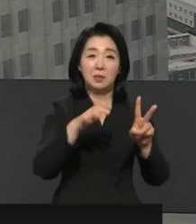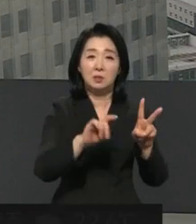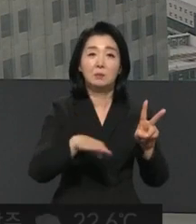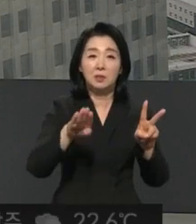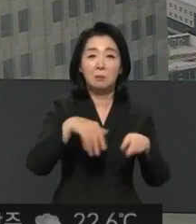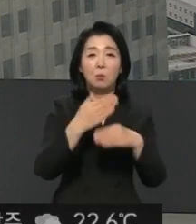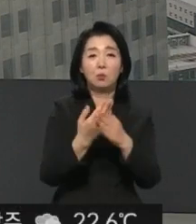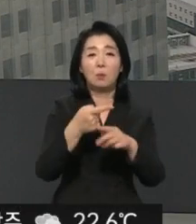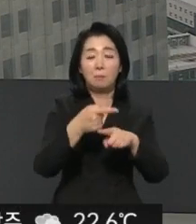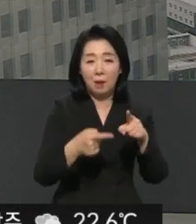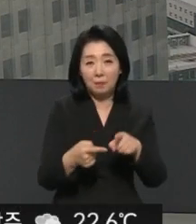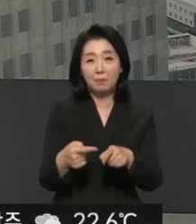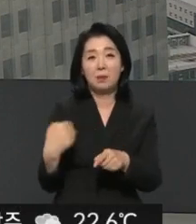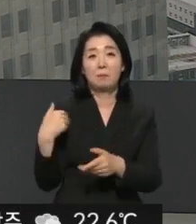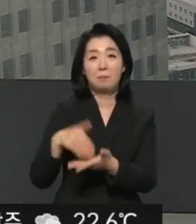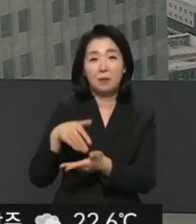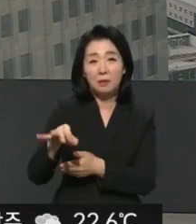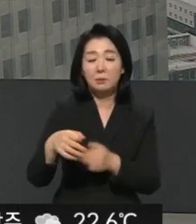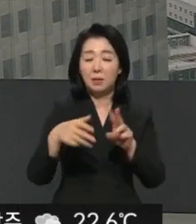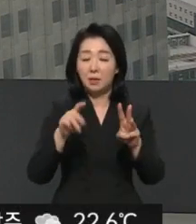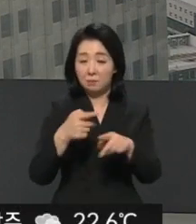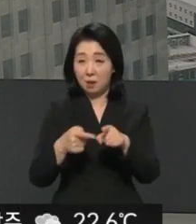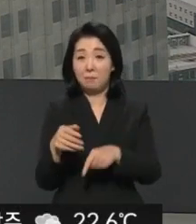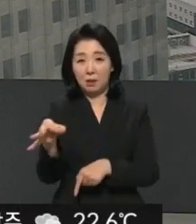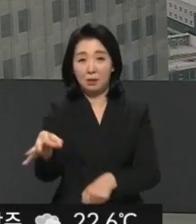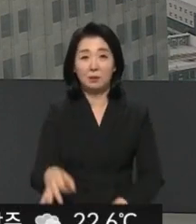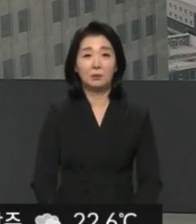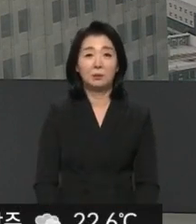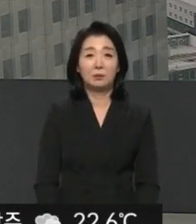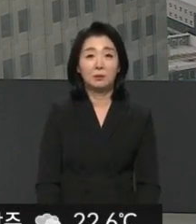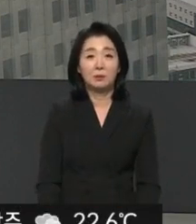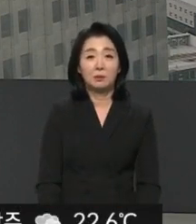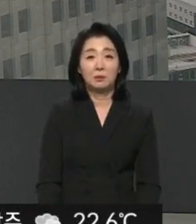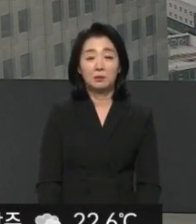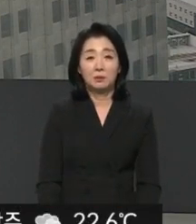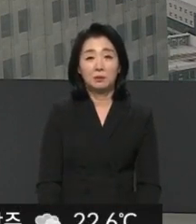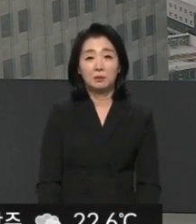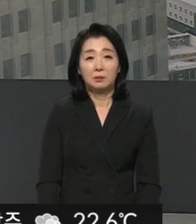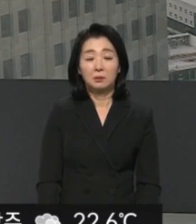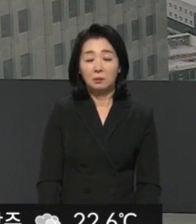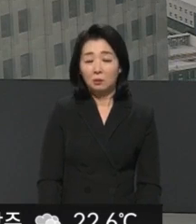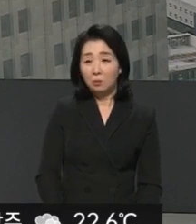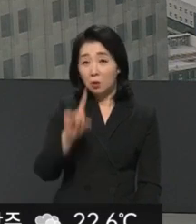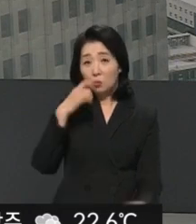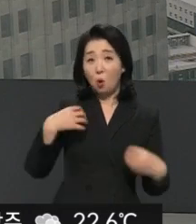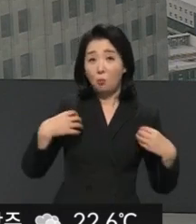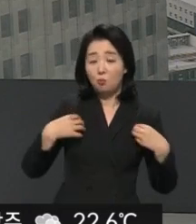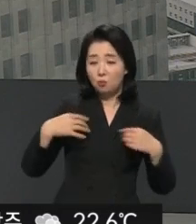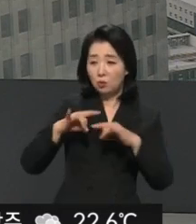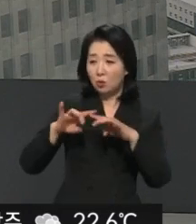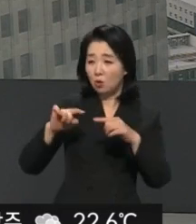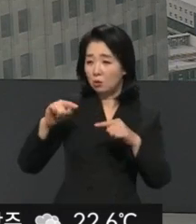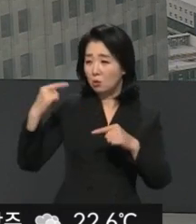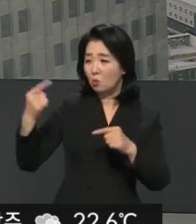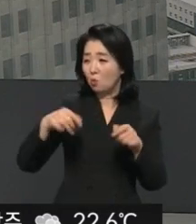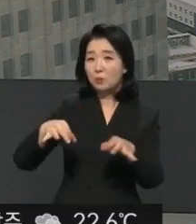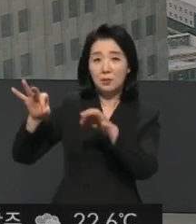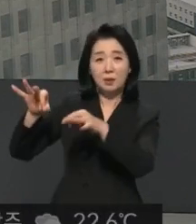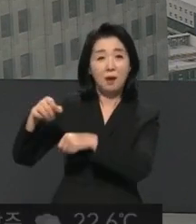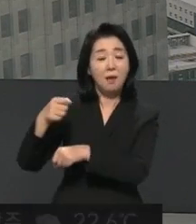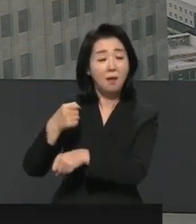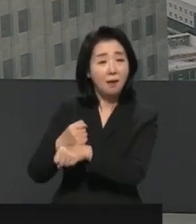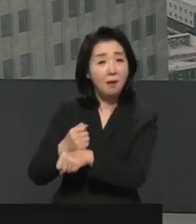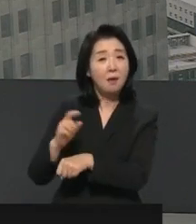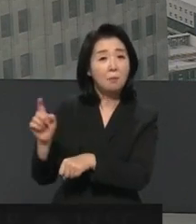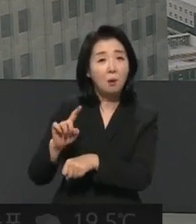3급은 절반을 반납합니다. 그렇다면 이제 당정은 전기요금을 올리게 해줄까요? 사실 연봉 인상분 반납,